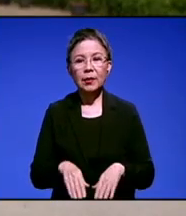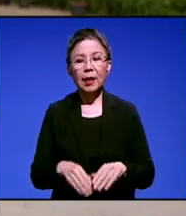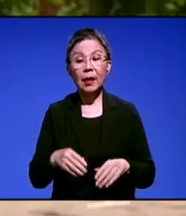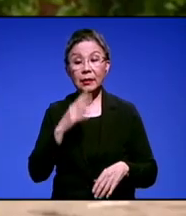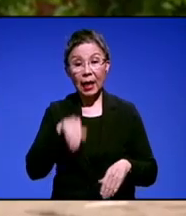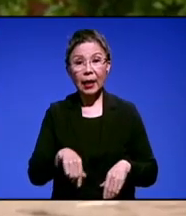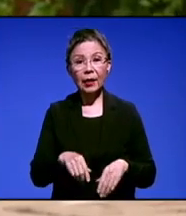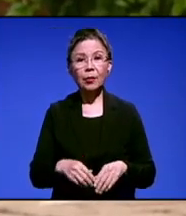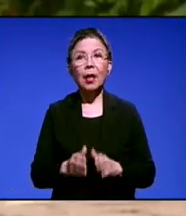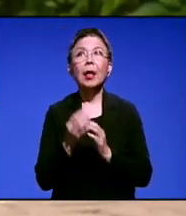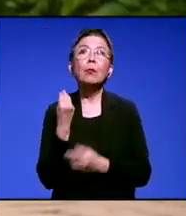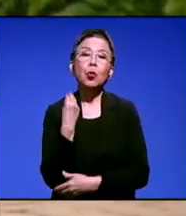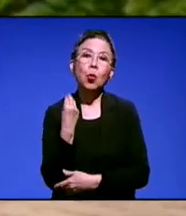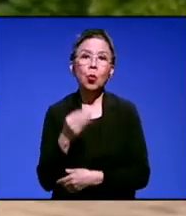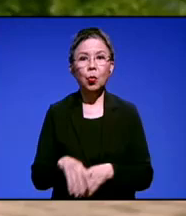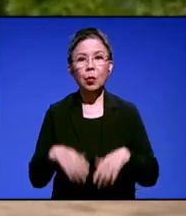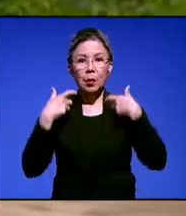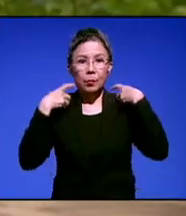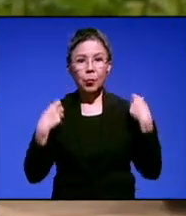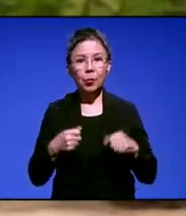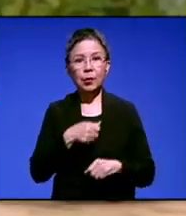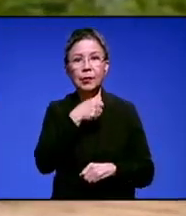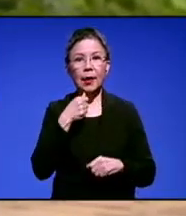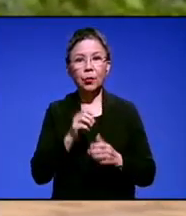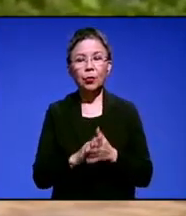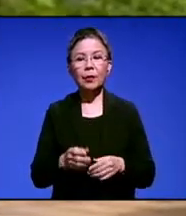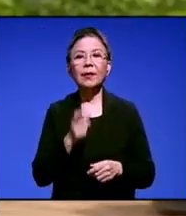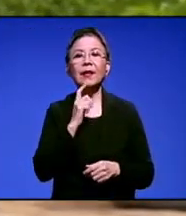menunggu tanggapan Pemprov DKI Jakarta terkait permohonan